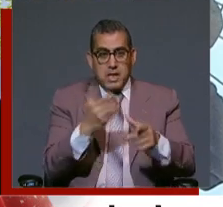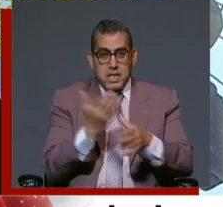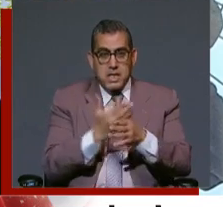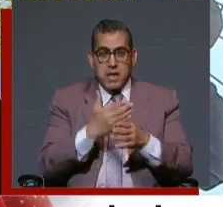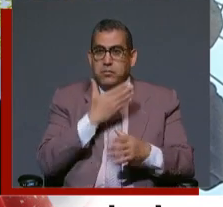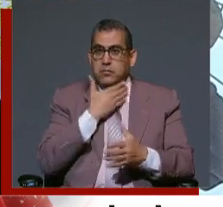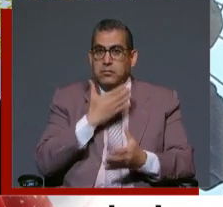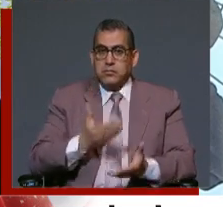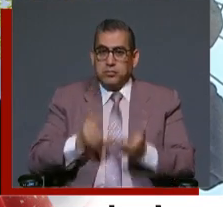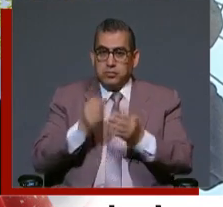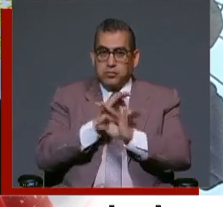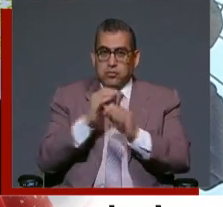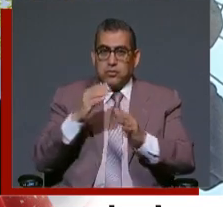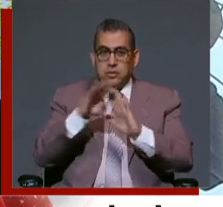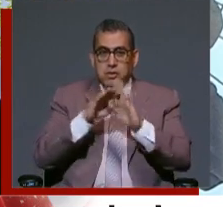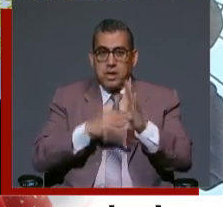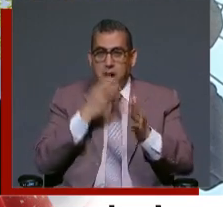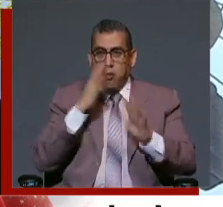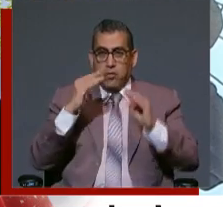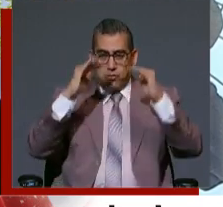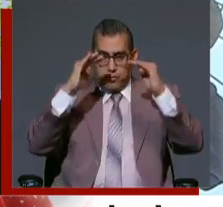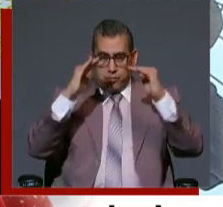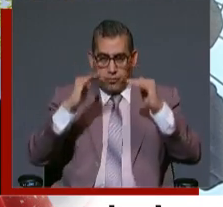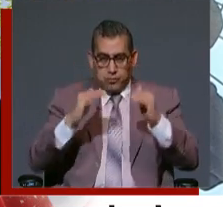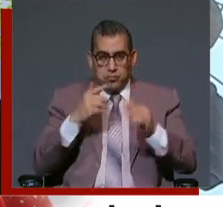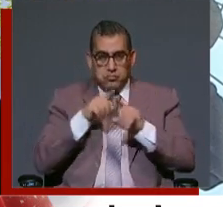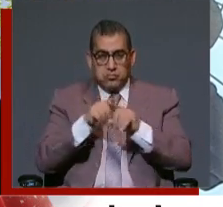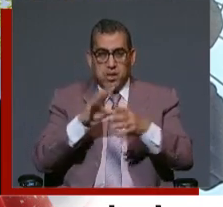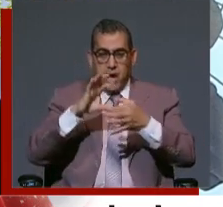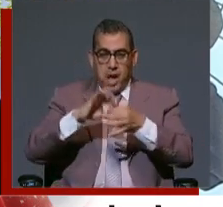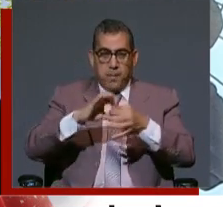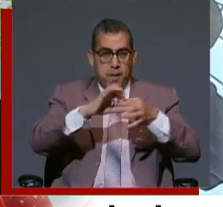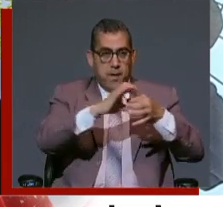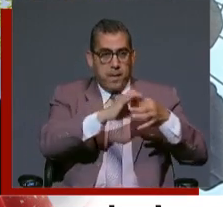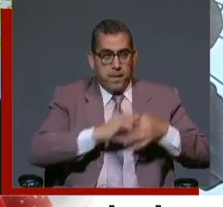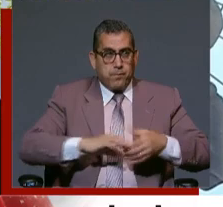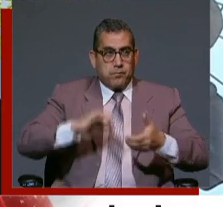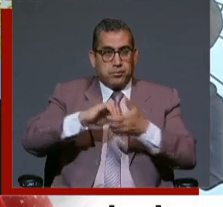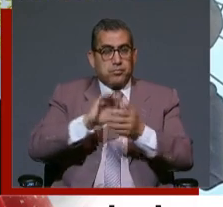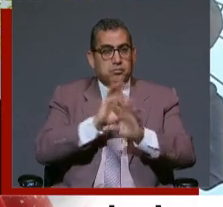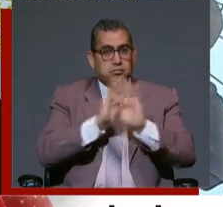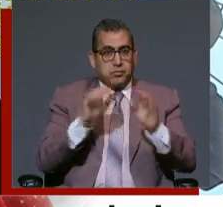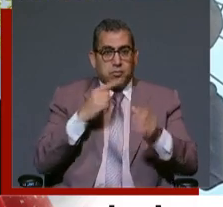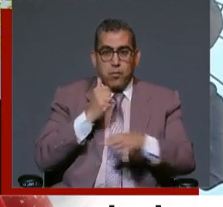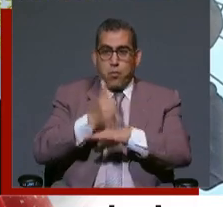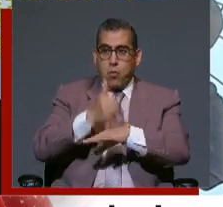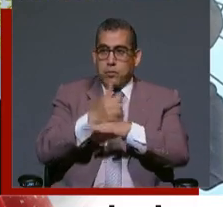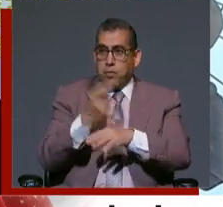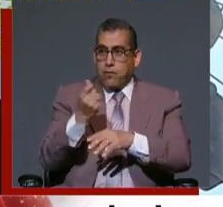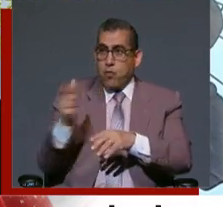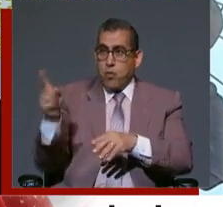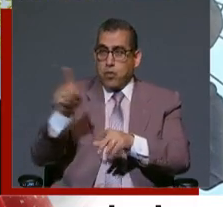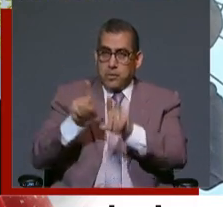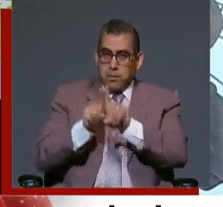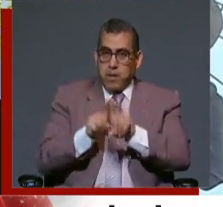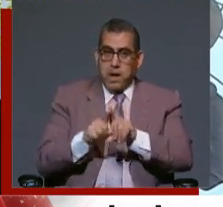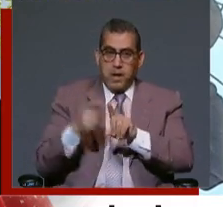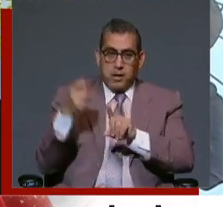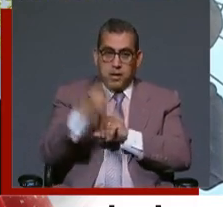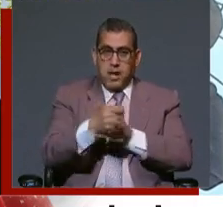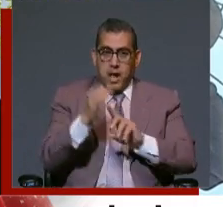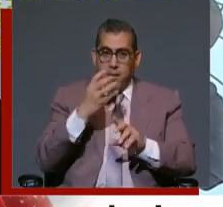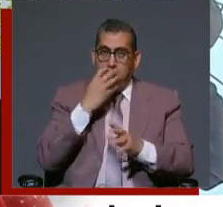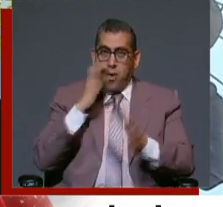ضمان منظومة بيئية مالية متكاملة. يجب على المؤسسات المالية أن تسعى إلى دمج التمويلات